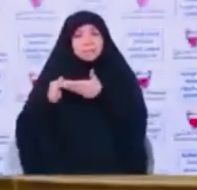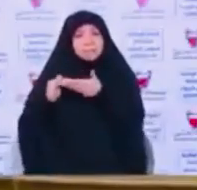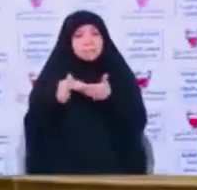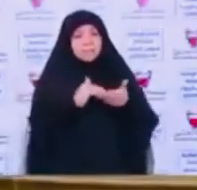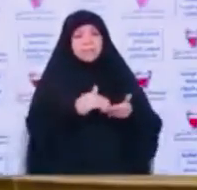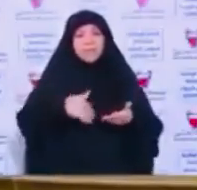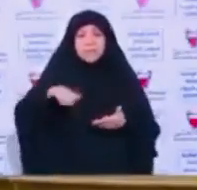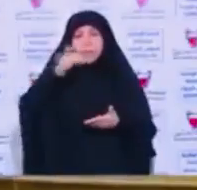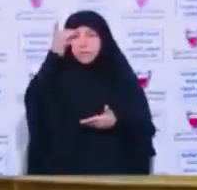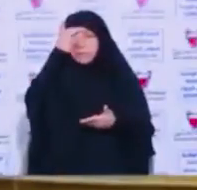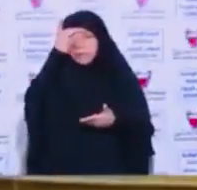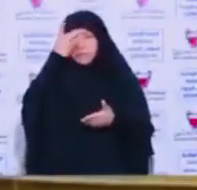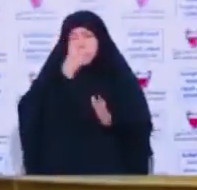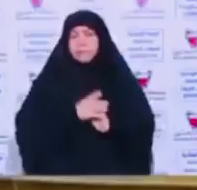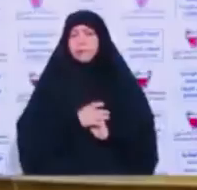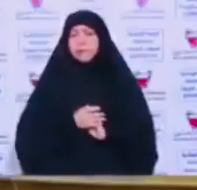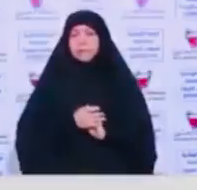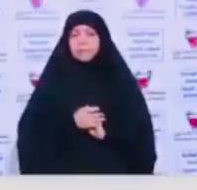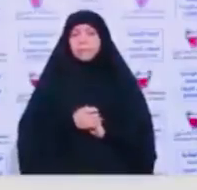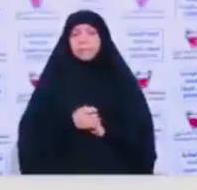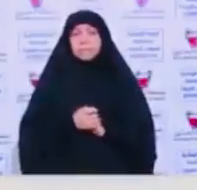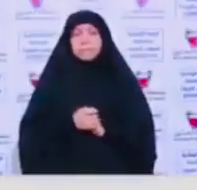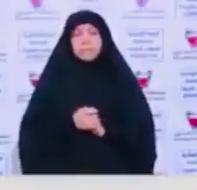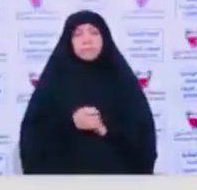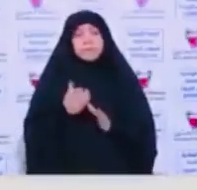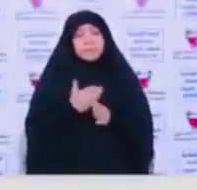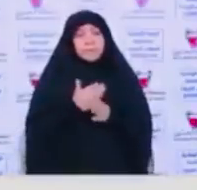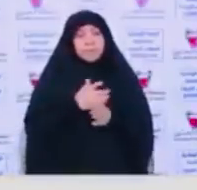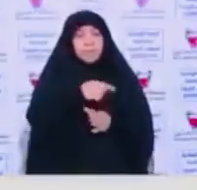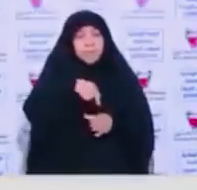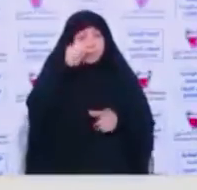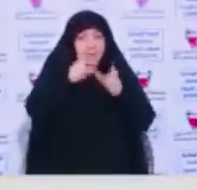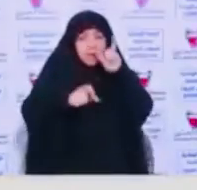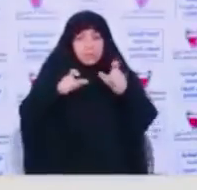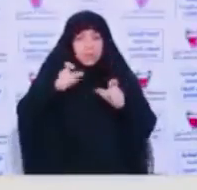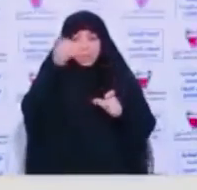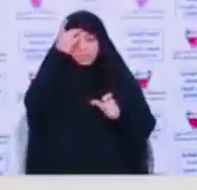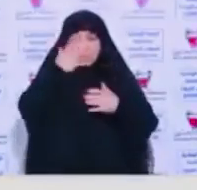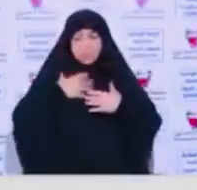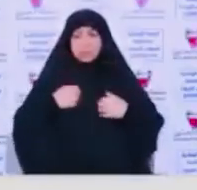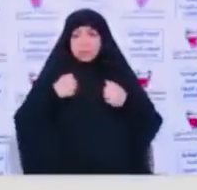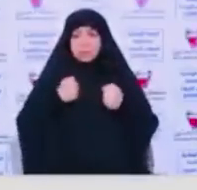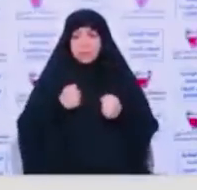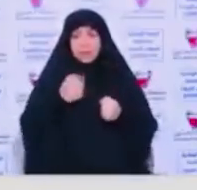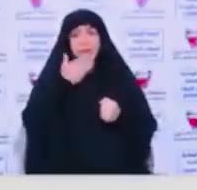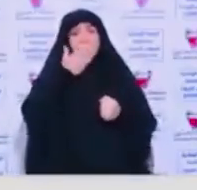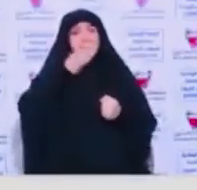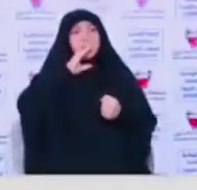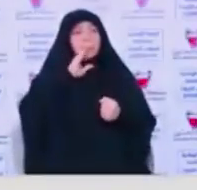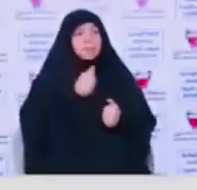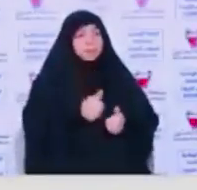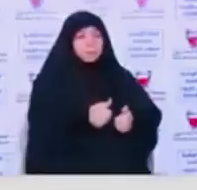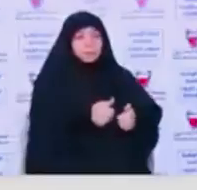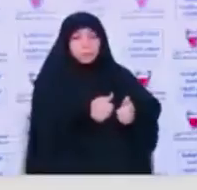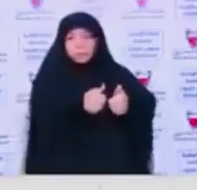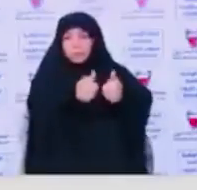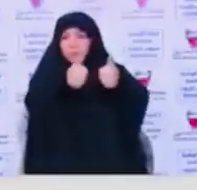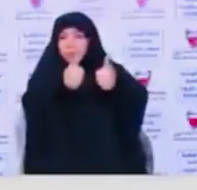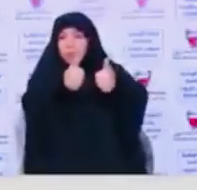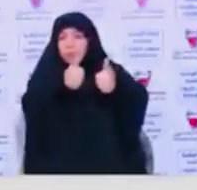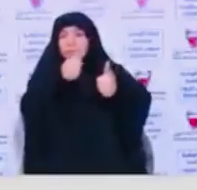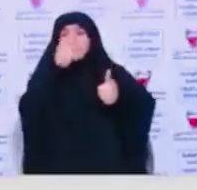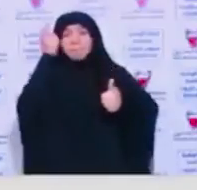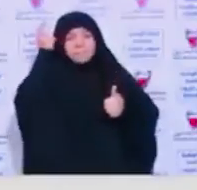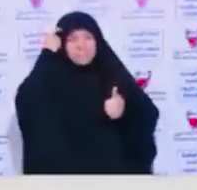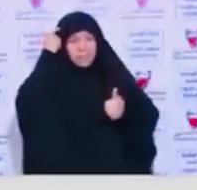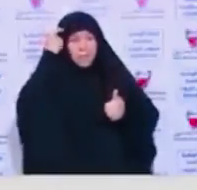الله سلمكم منه، إن الله هباكم وأعطاكم الصحة والقدرة على أنكم تتخطون هذا المرض، تذكروا في هناك لكم